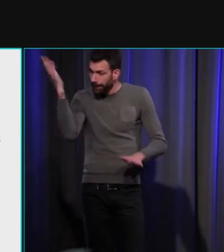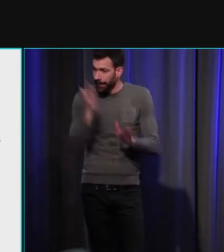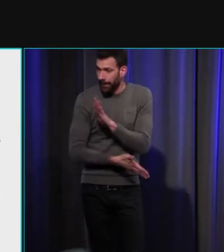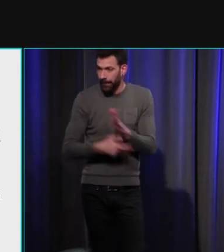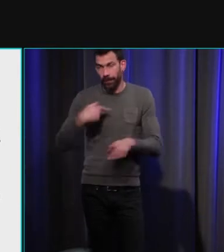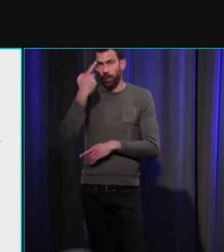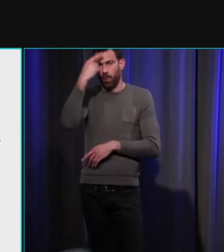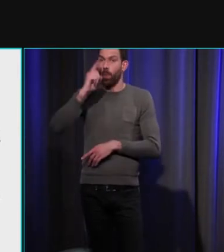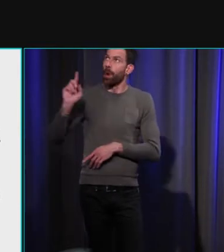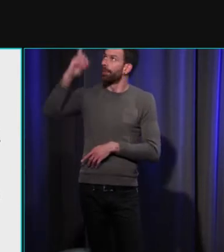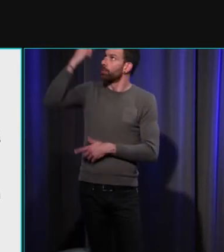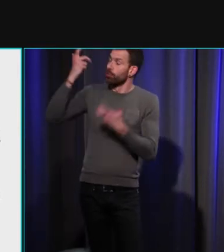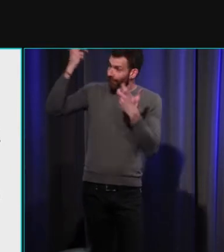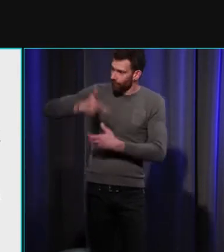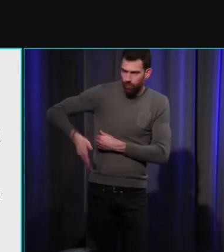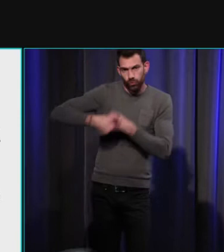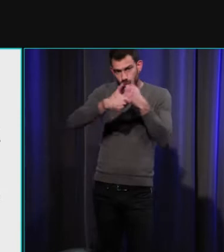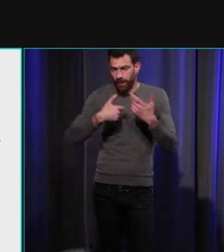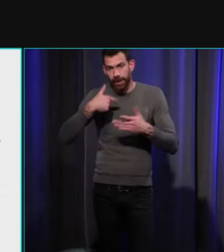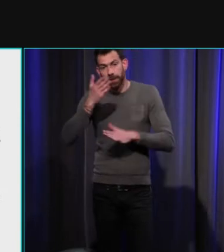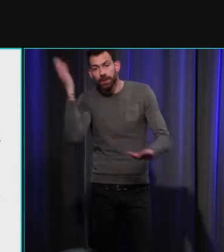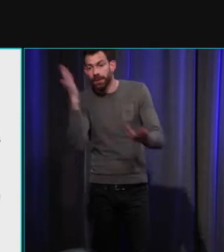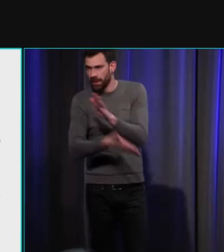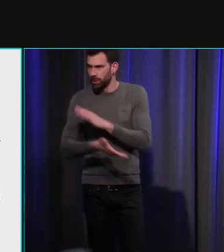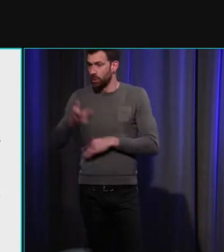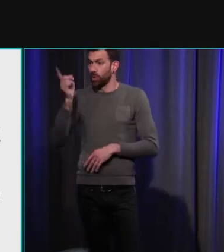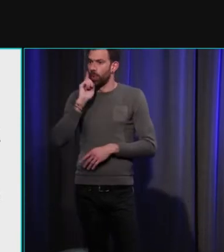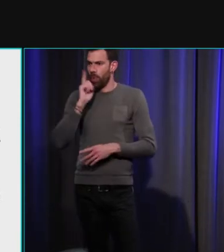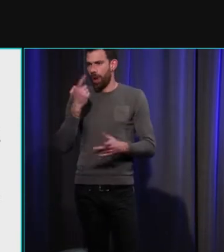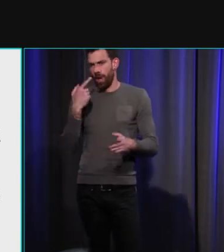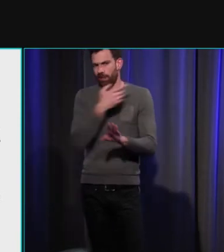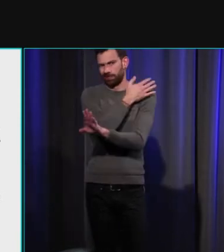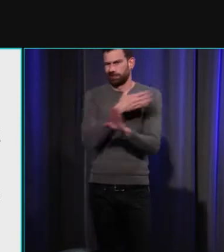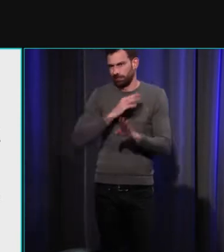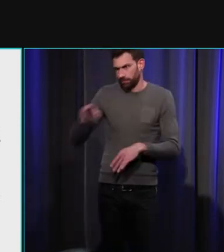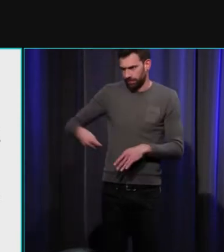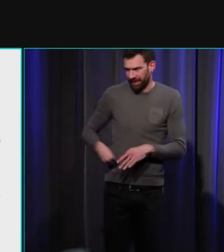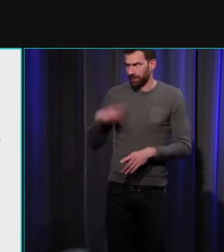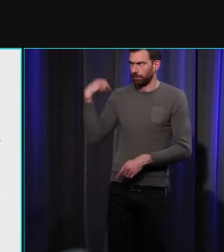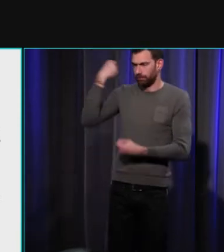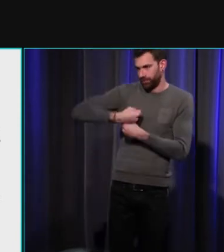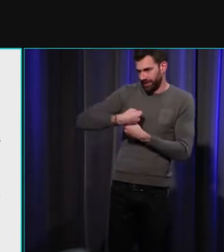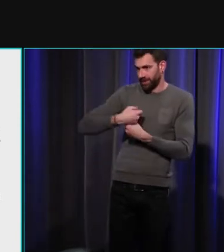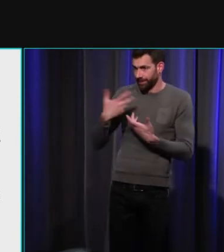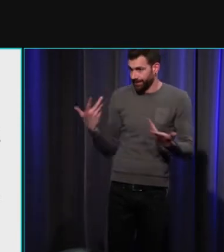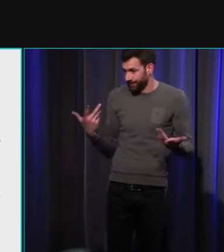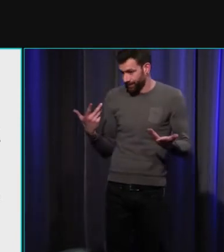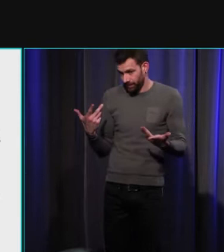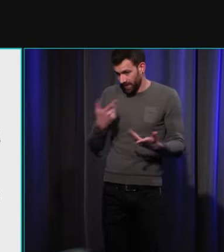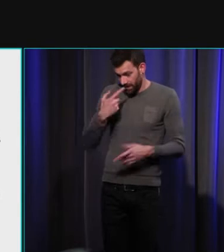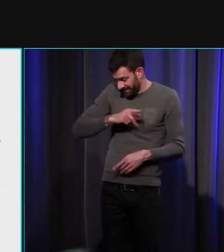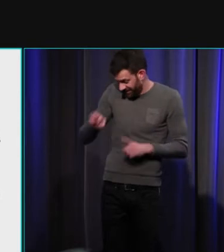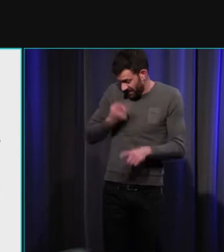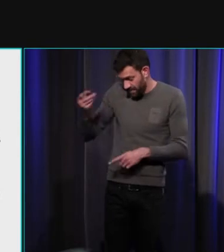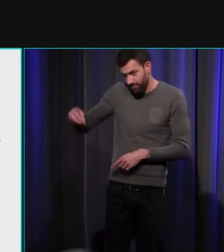que dieu voulait cette campagne militaire c'est parce que on est puni pour nos péchés c'est exigé par nos péchés et